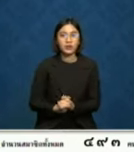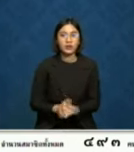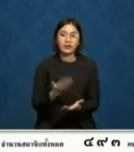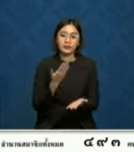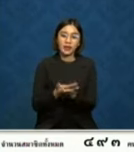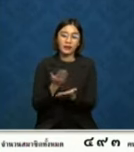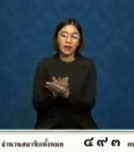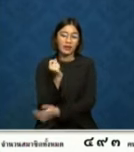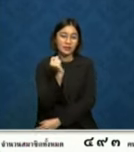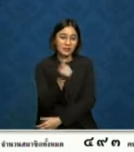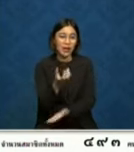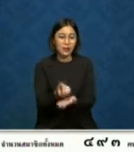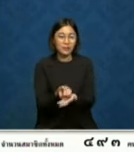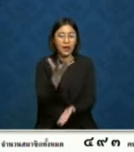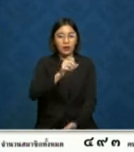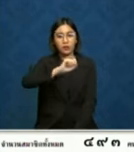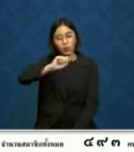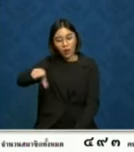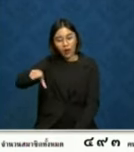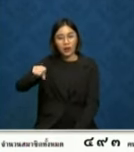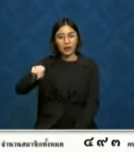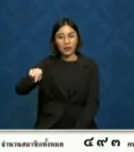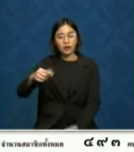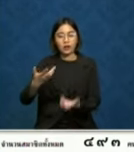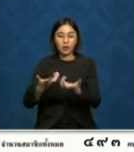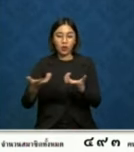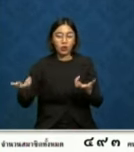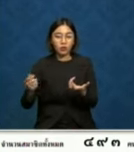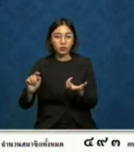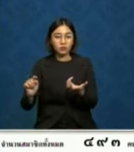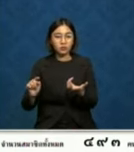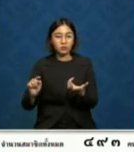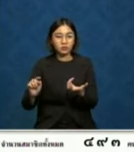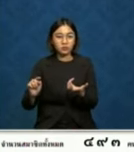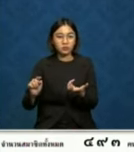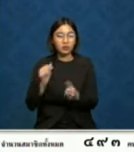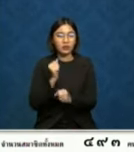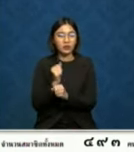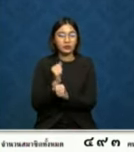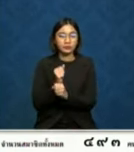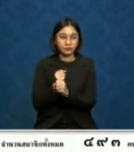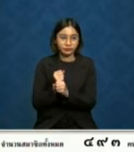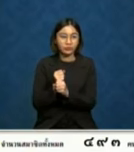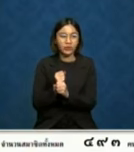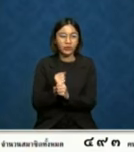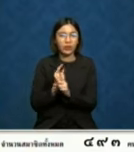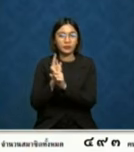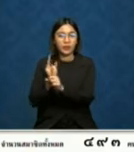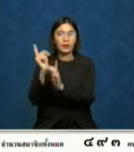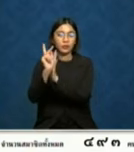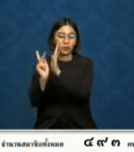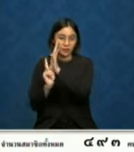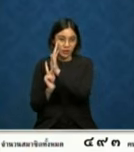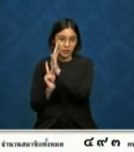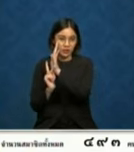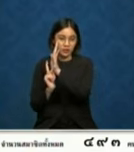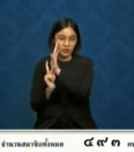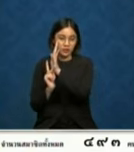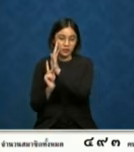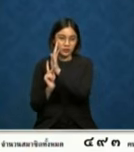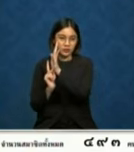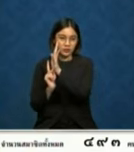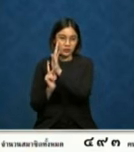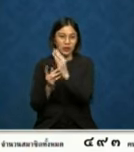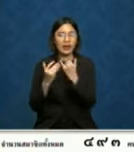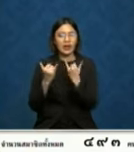จ่ายแพงกว่าสินค้าที่ผลิตตามกฎหมาย